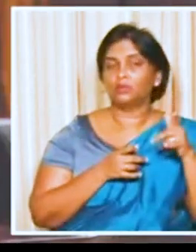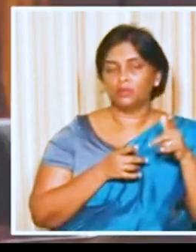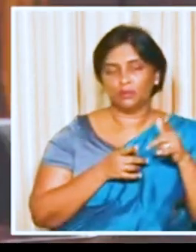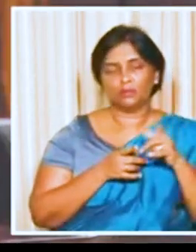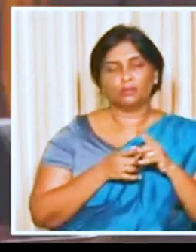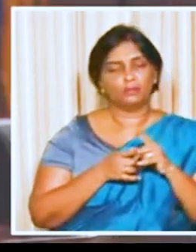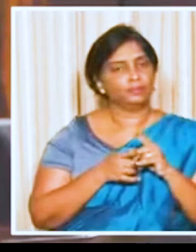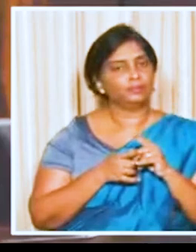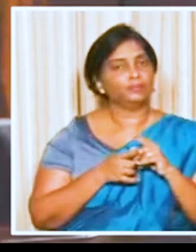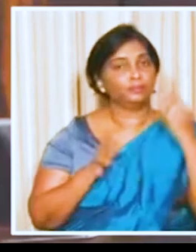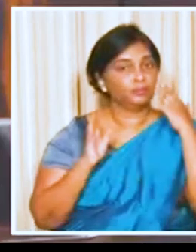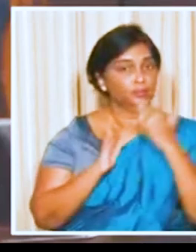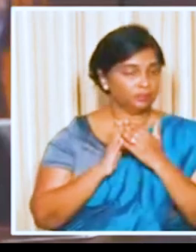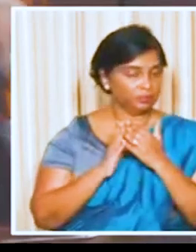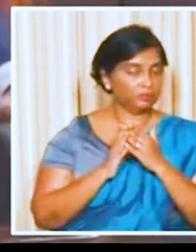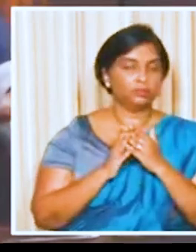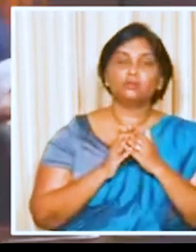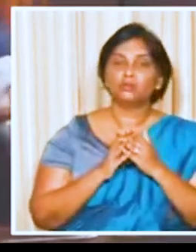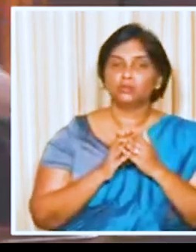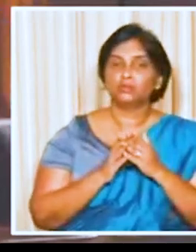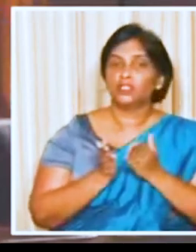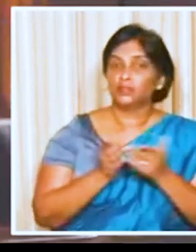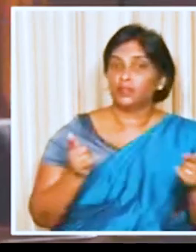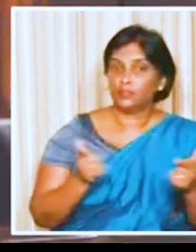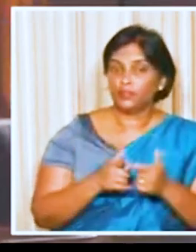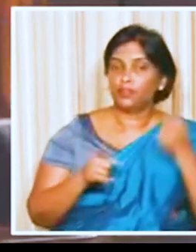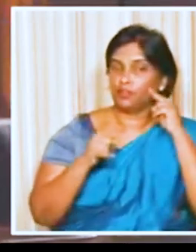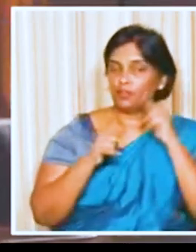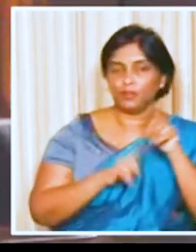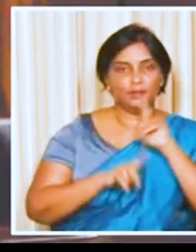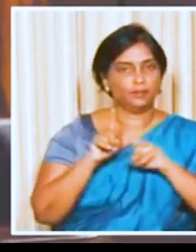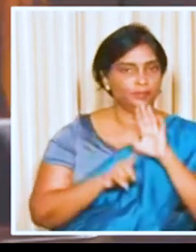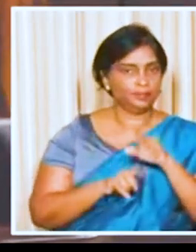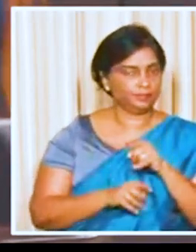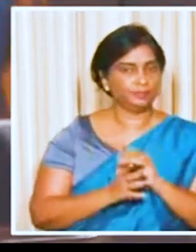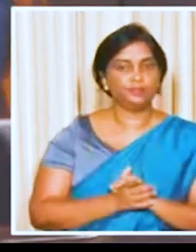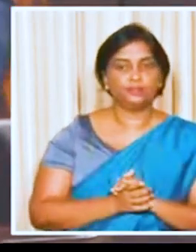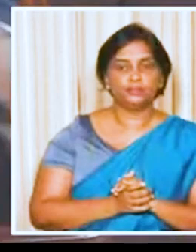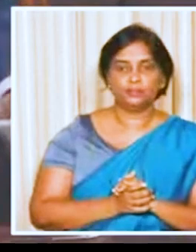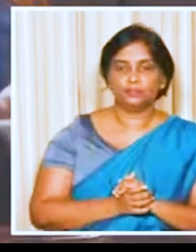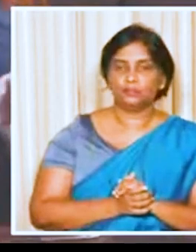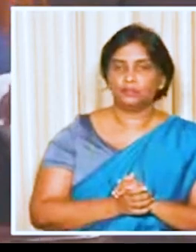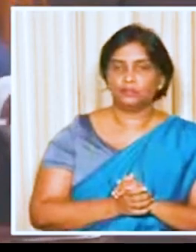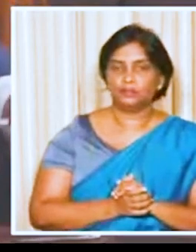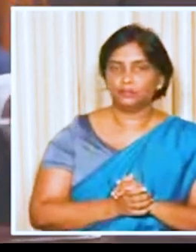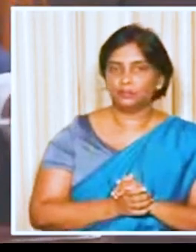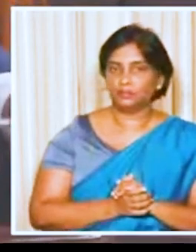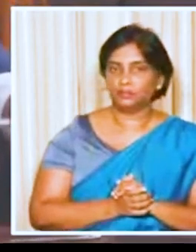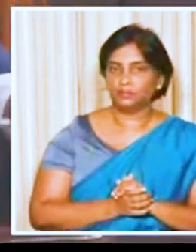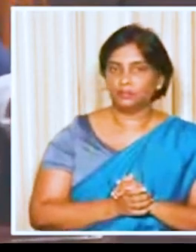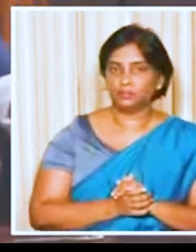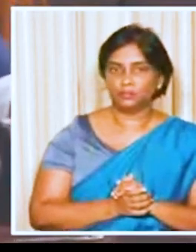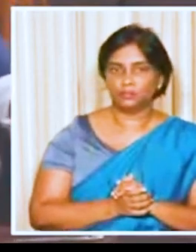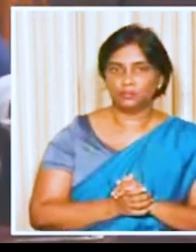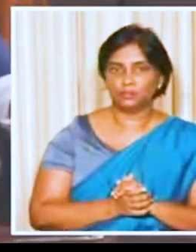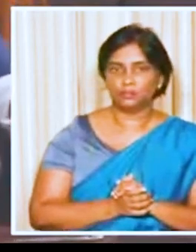இருக்கின்றது. டுடே ஆன் த மினிஸ்ட்ரி ஆஃப் ஸ்போர்ட்ஸ் அண்ட் ஷிப்பிங் அண்ட் ஏவியேஷன், ஐ வுட் லைக் டு அர்ஜ் த கவர்மெண்ட் டு லுக் அட் தி ஆப்ஷன்